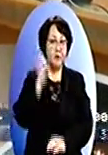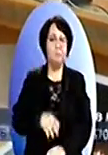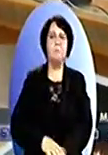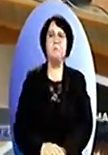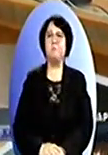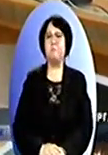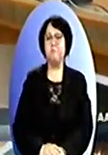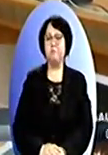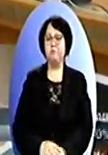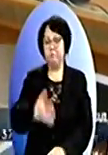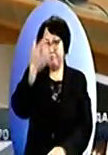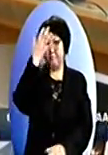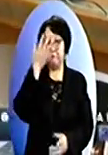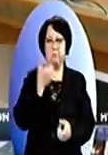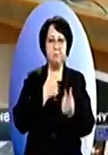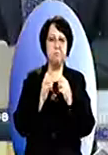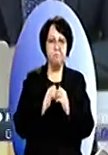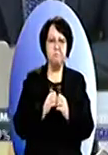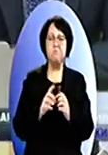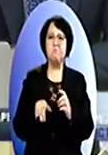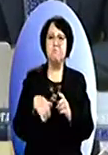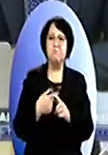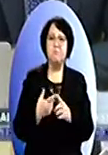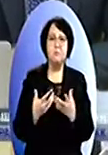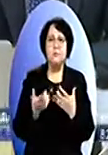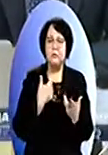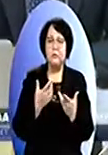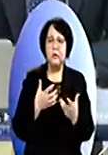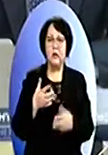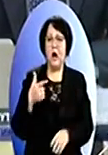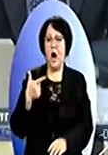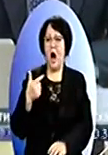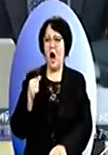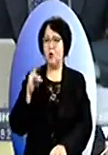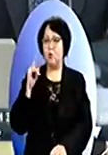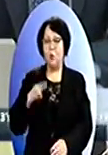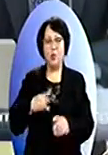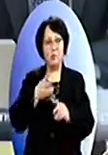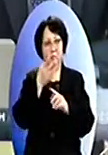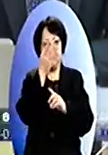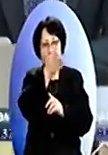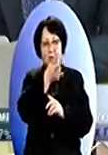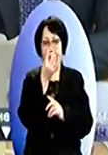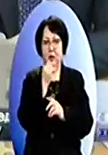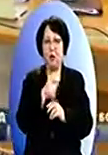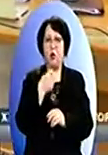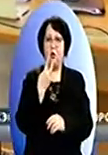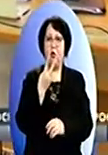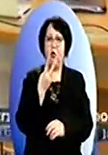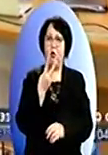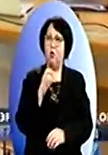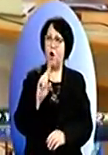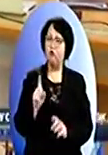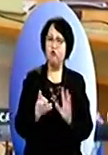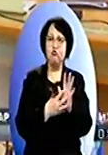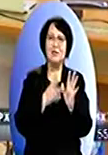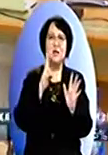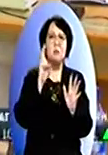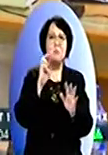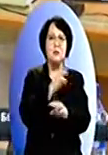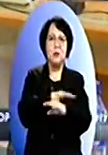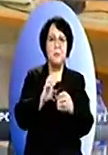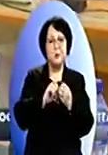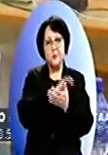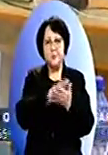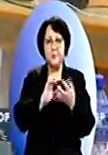Засгийн газрын ээлжи туралдаанаар Гачин хөртийн уулзвараас Налах Чойрын уулзвар хүртэлх 20.9 км автозамыг шинээр барих шийдвэр гаргалаа. Мөн